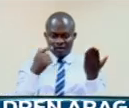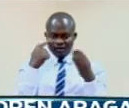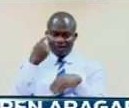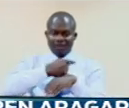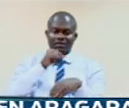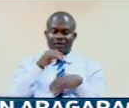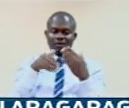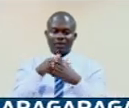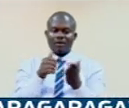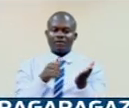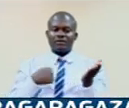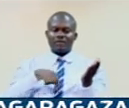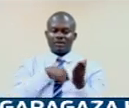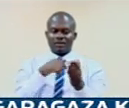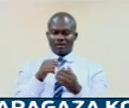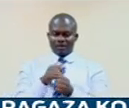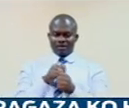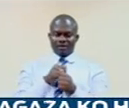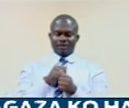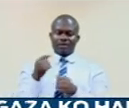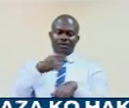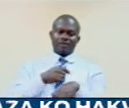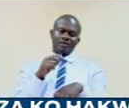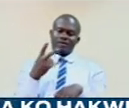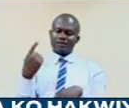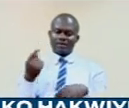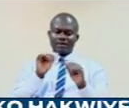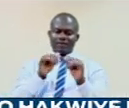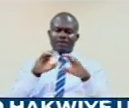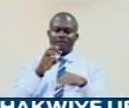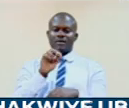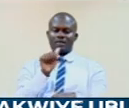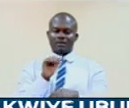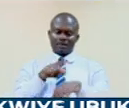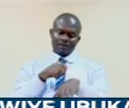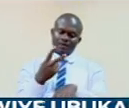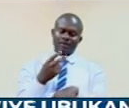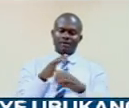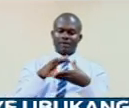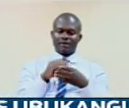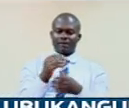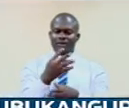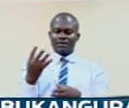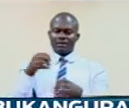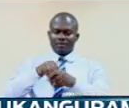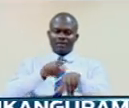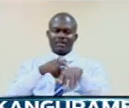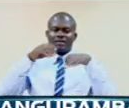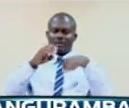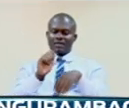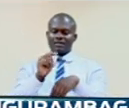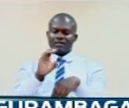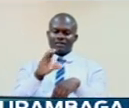ntago wari wacu niko navuga. Uyu munsi wa 21 wa shampiyona usize n'umugi ikipe ya Rayon Sport ku mwanya wa 2 n'amanota 48, mu gihe ikipe ya Etincel